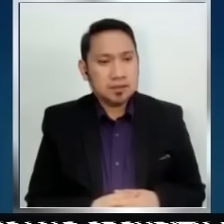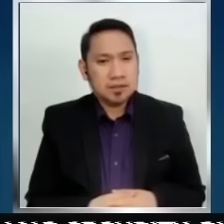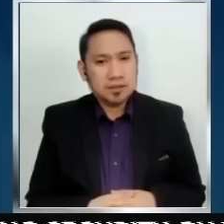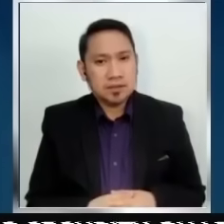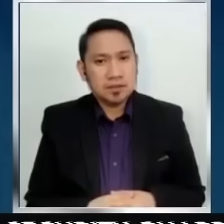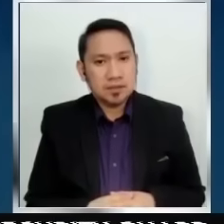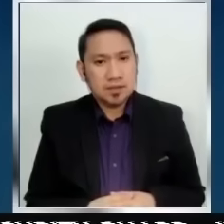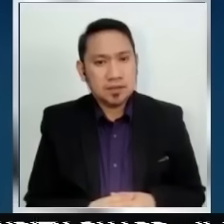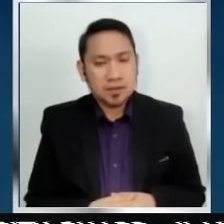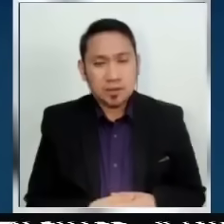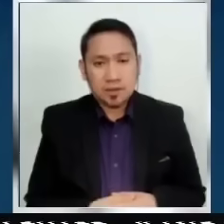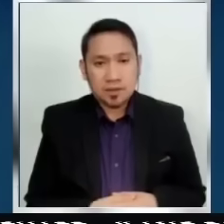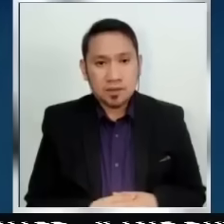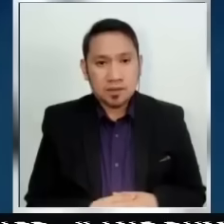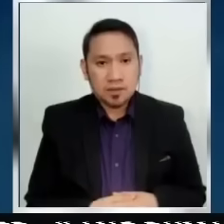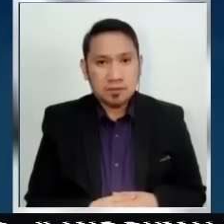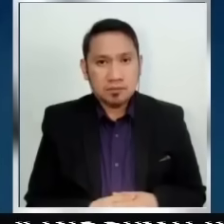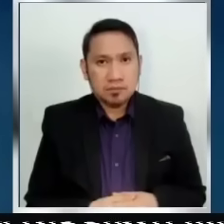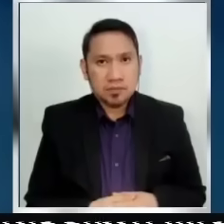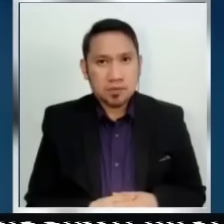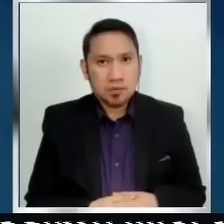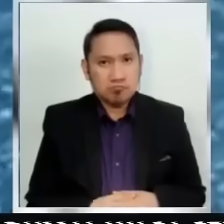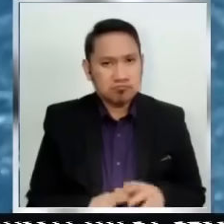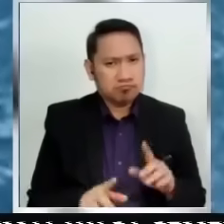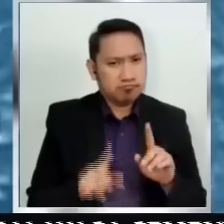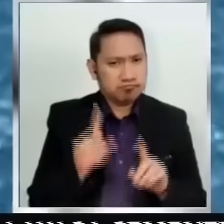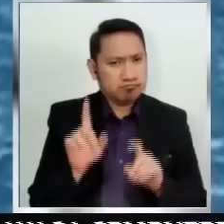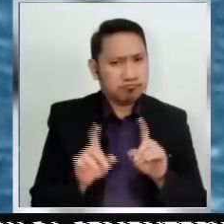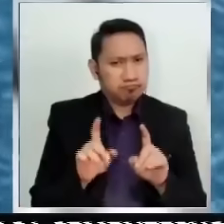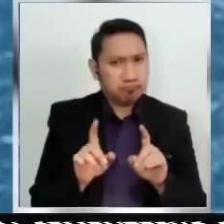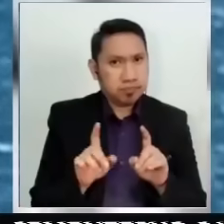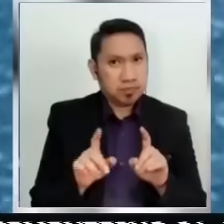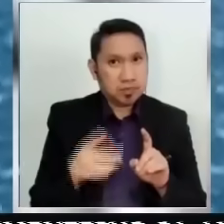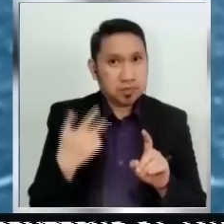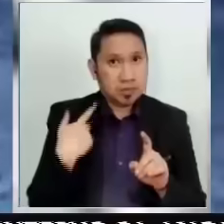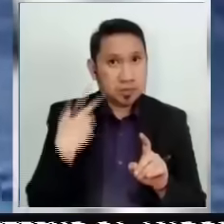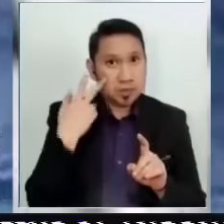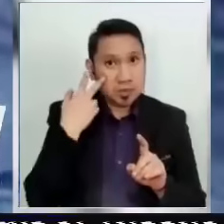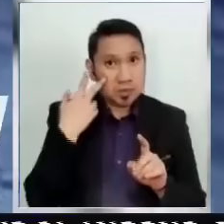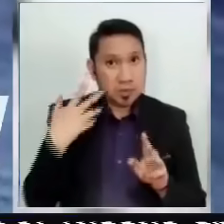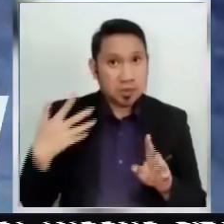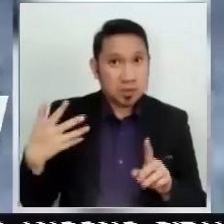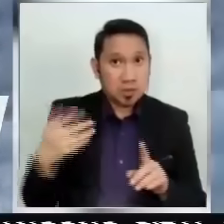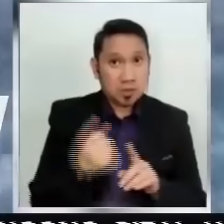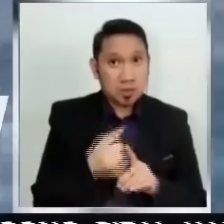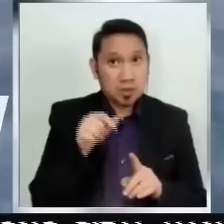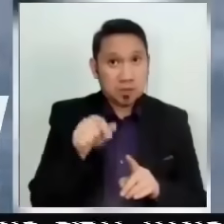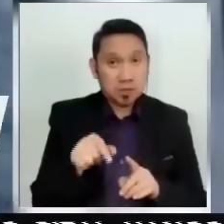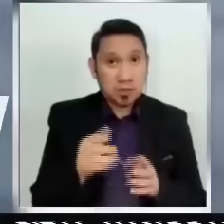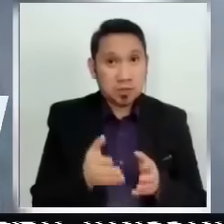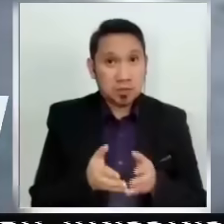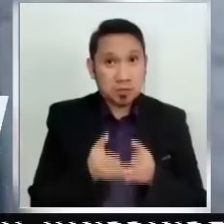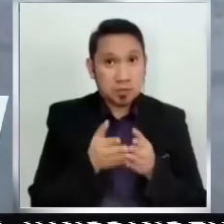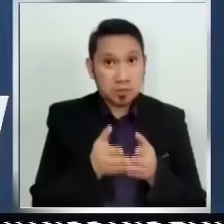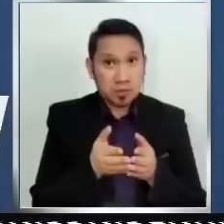Testing the waters, kumbaga. Ang mga pagbanggang ito ng China na ikinasira ng isang resupply ship ng